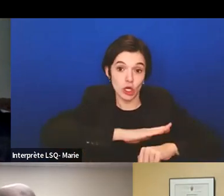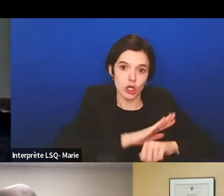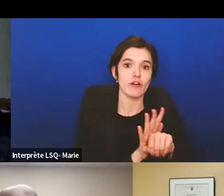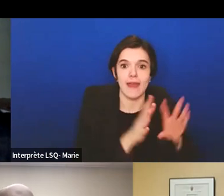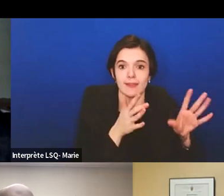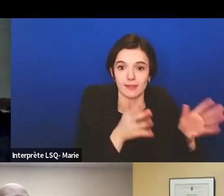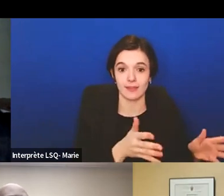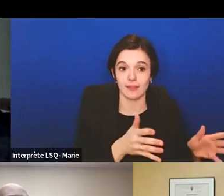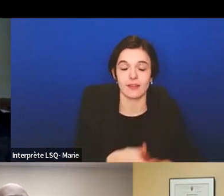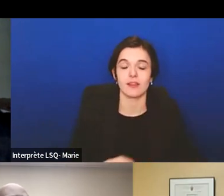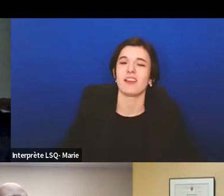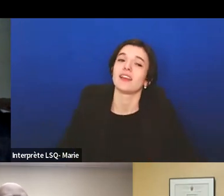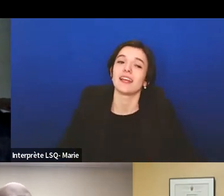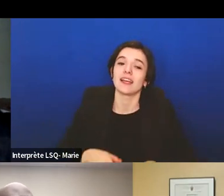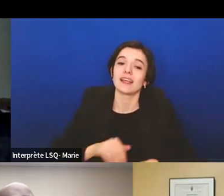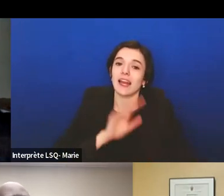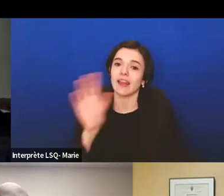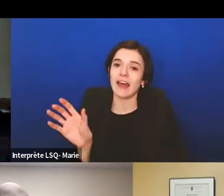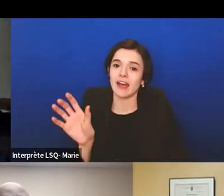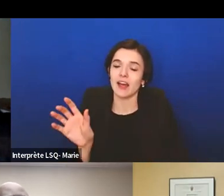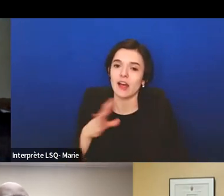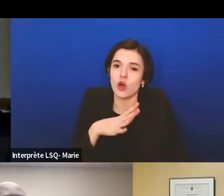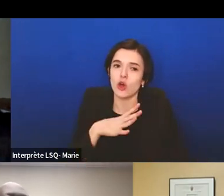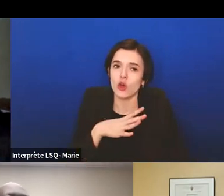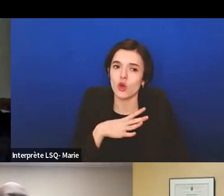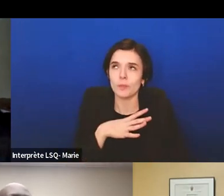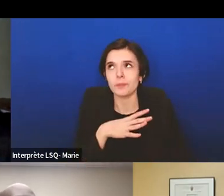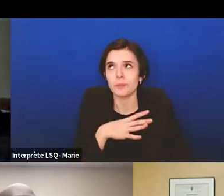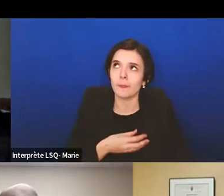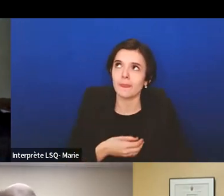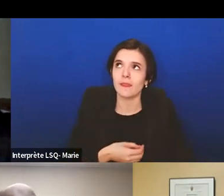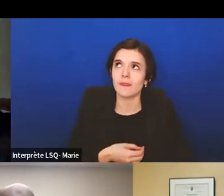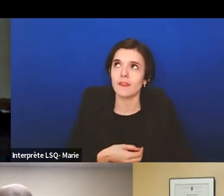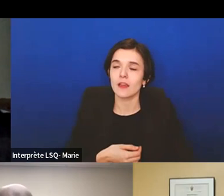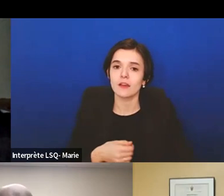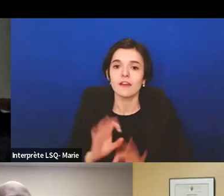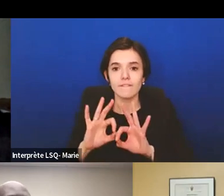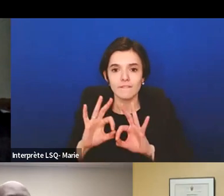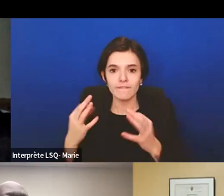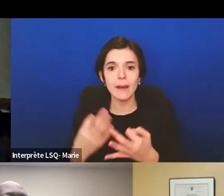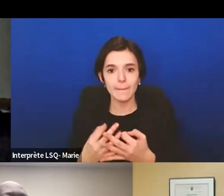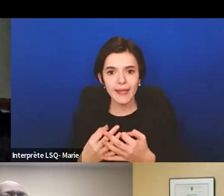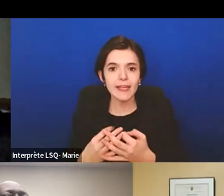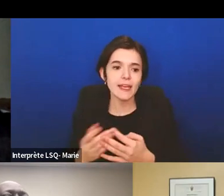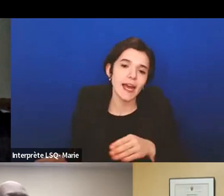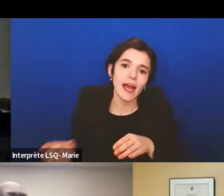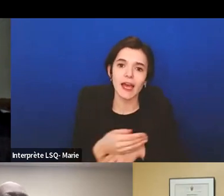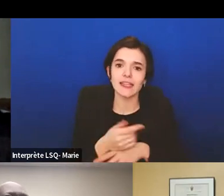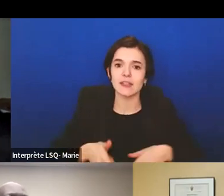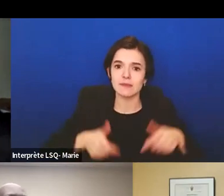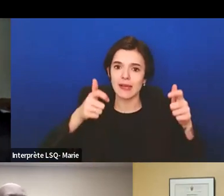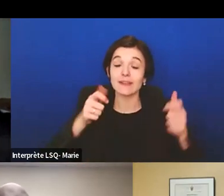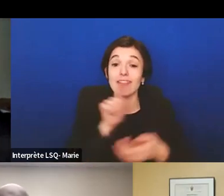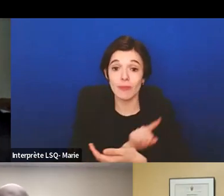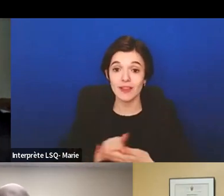familles. Au Canada, à peu près, c'est 10 heures par semaine que les familles passent dans les établissements. Donc, on